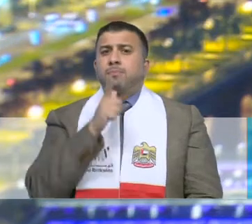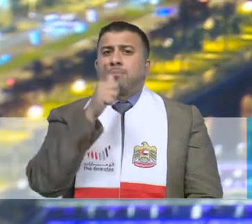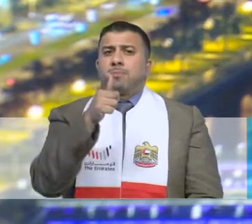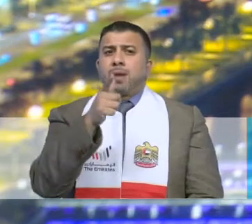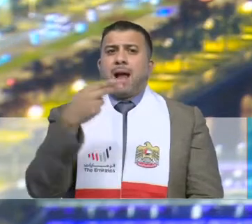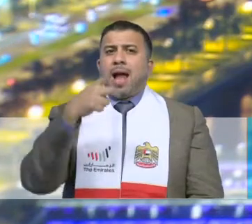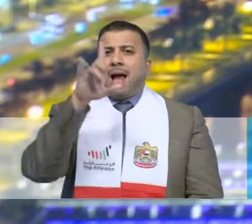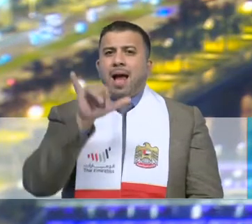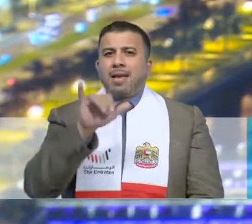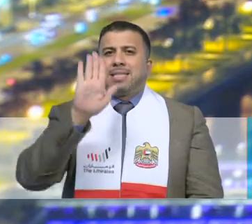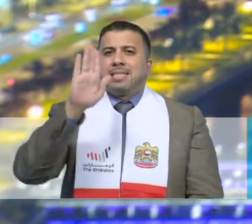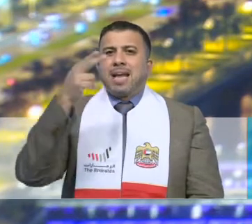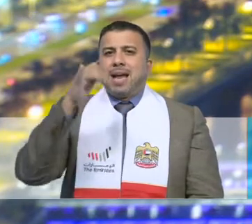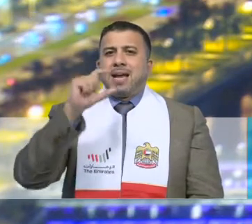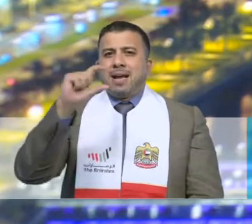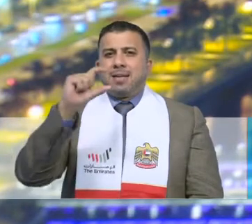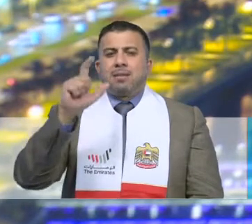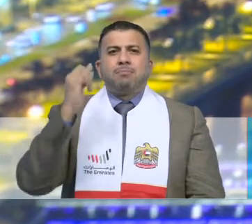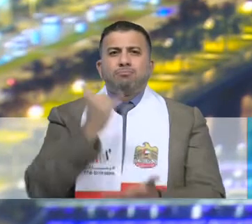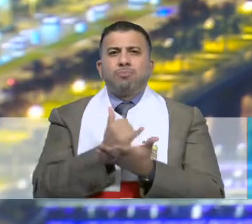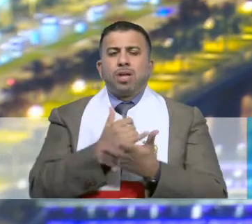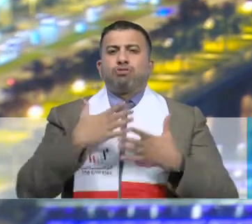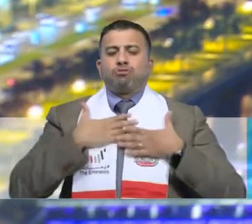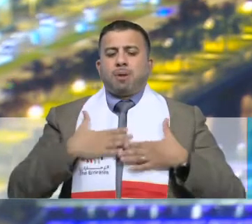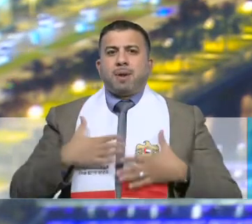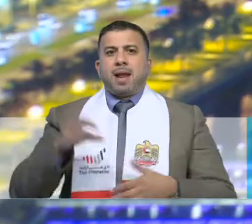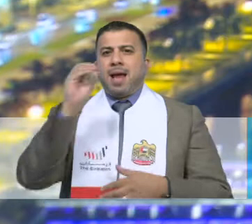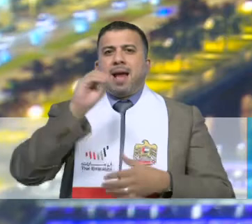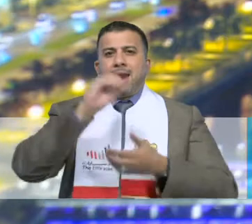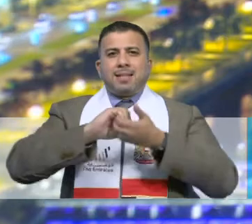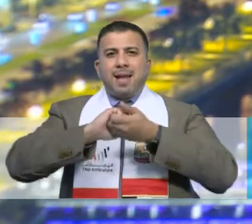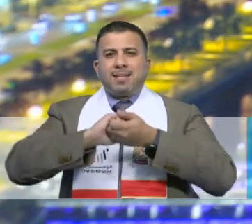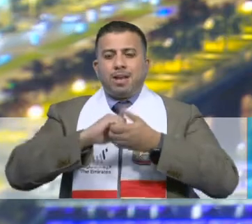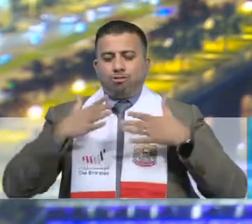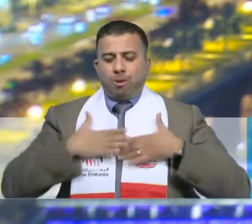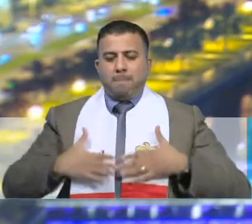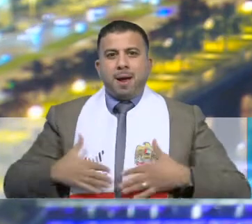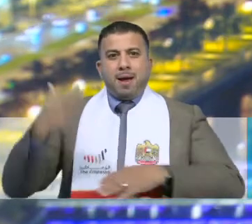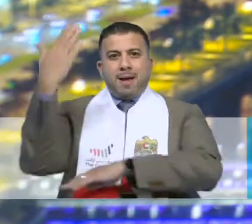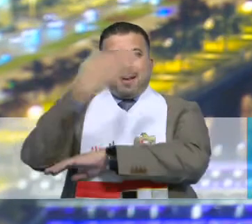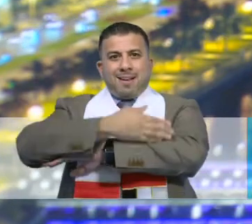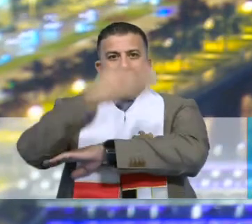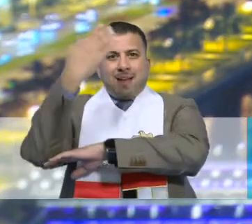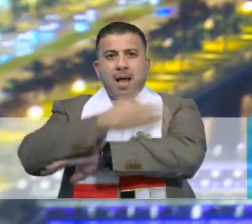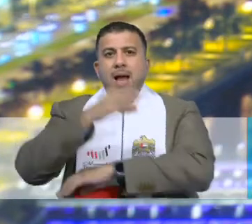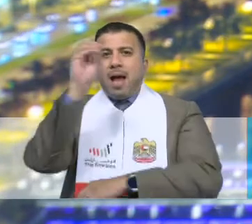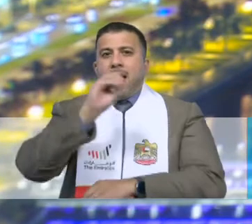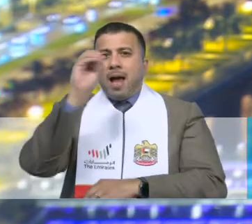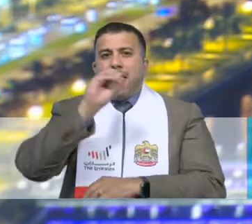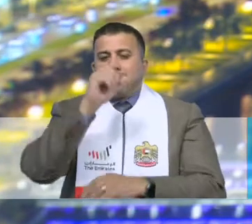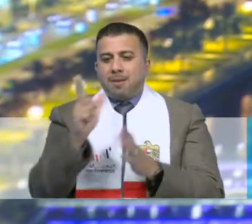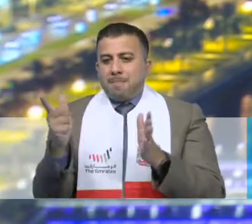أشاد معالي علي سعيد مطر النيادي مفوض الجمارك رئيس الهيئة الاتحادية للجمارك بجهود هيئة الشارقة